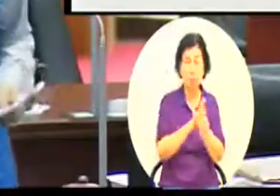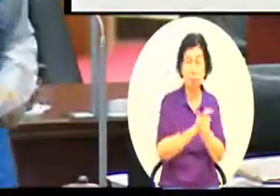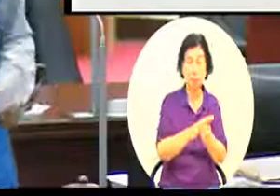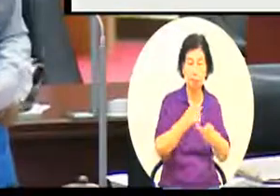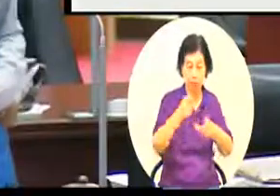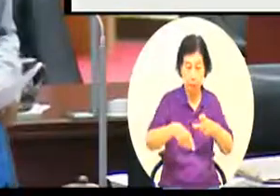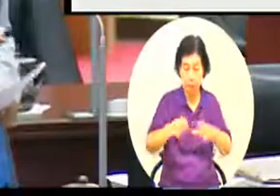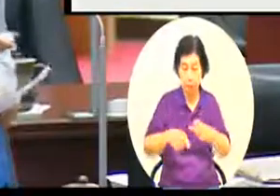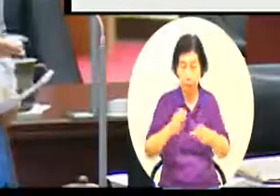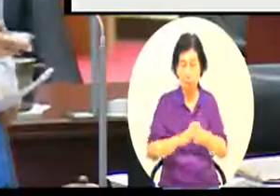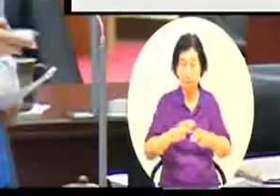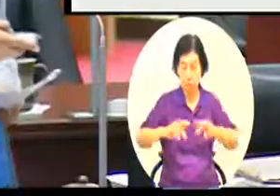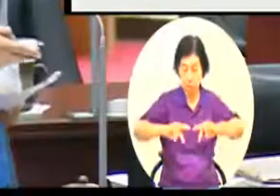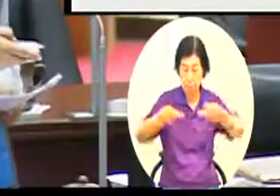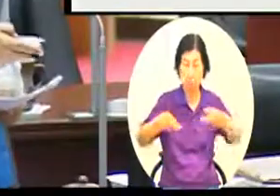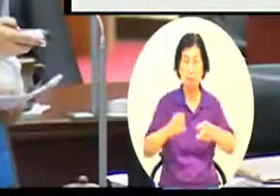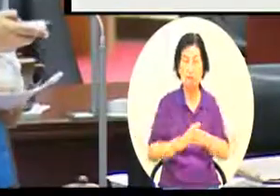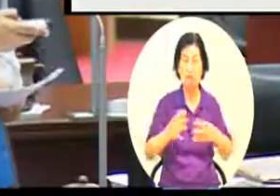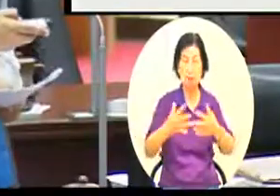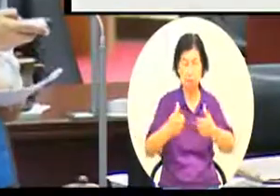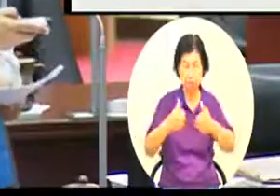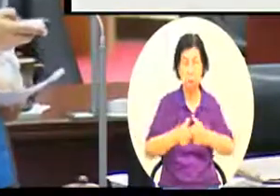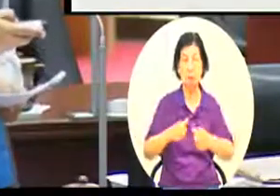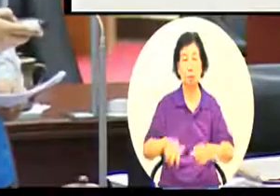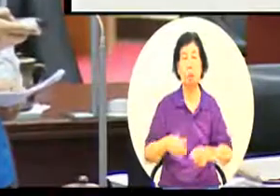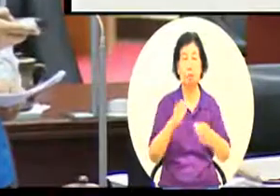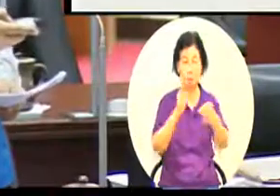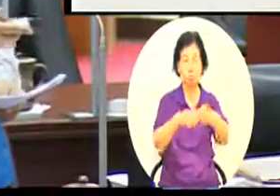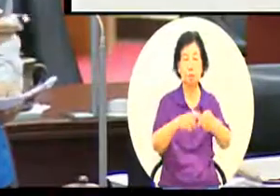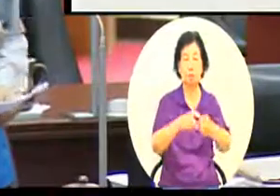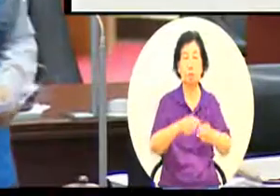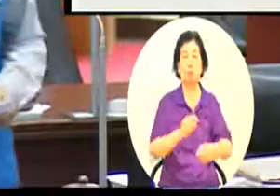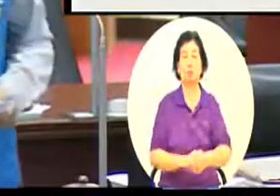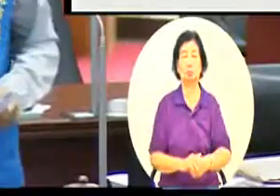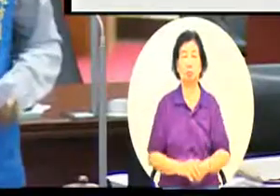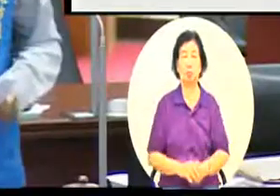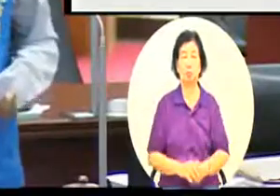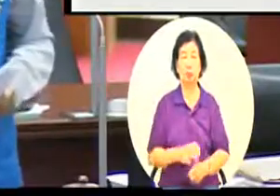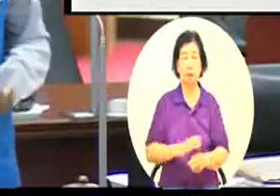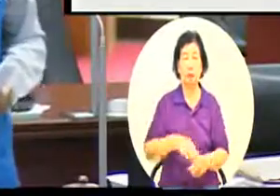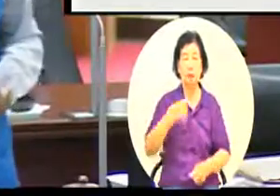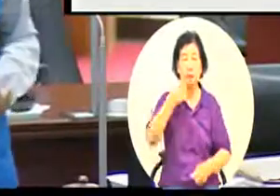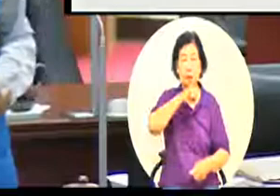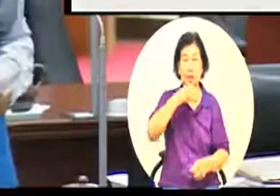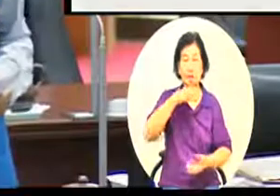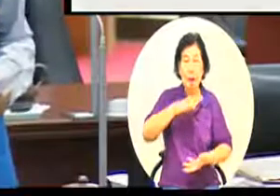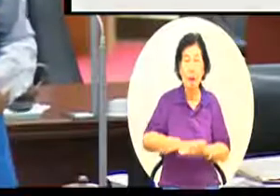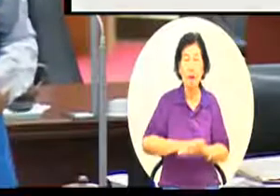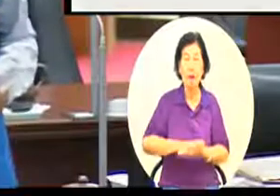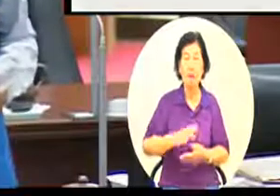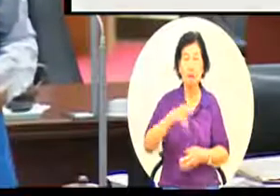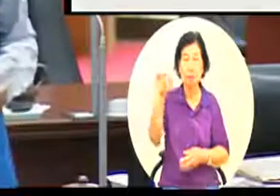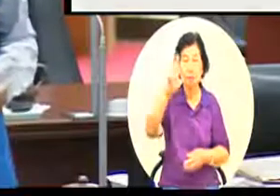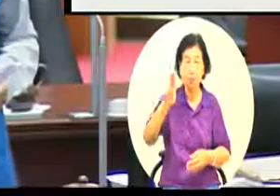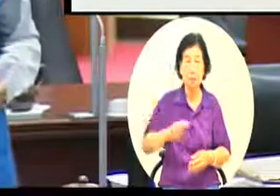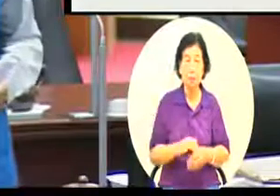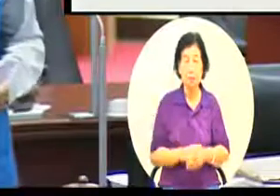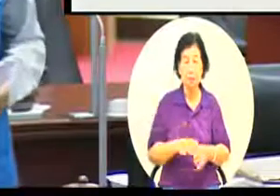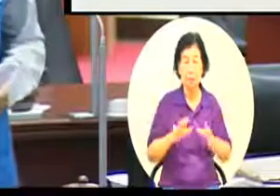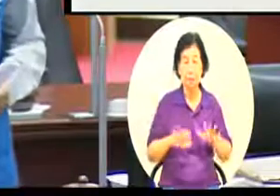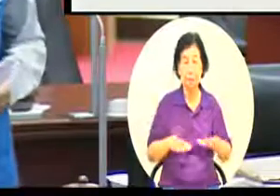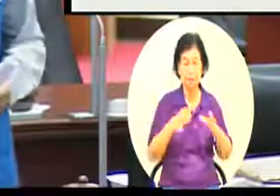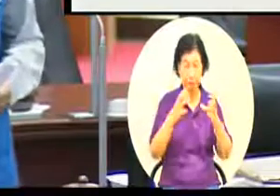会哈。这最主要的是这目的安尼尔。接下来是台积电哈，伫陆科设厂的一个问题